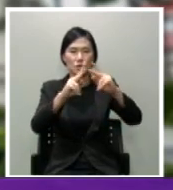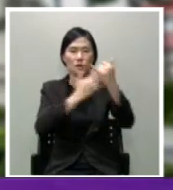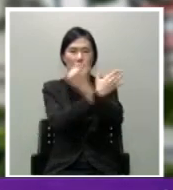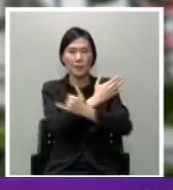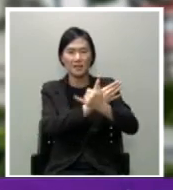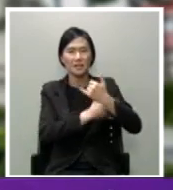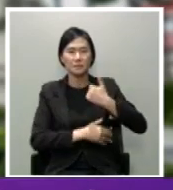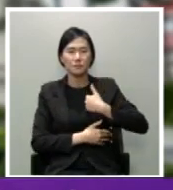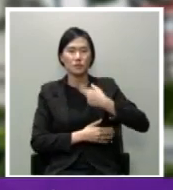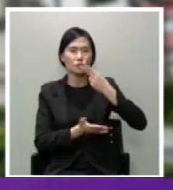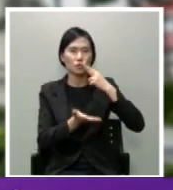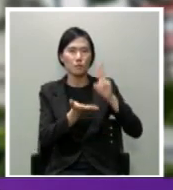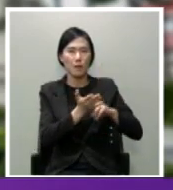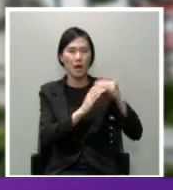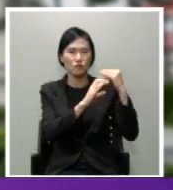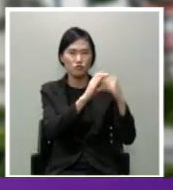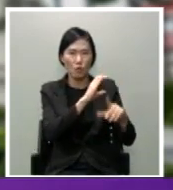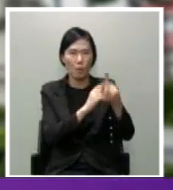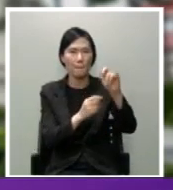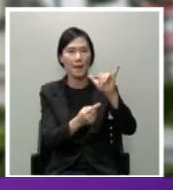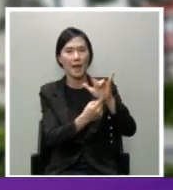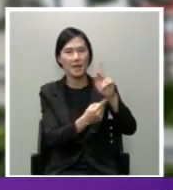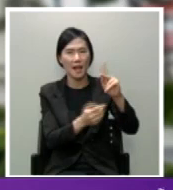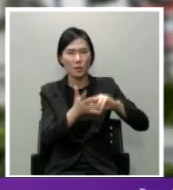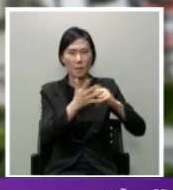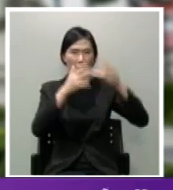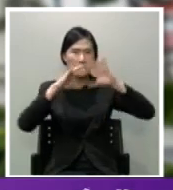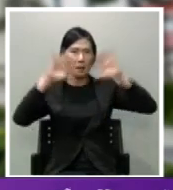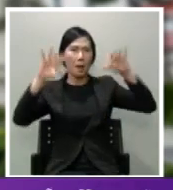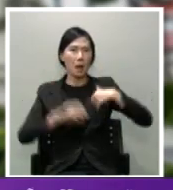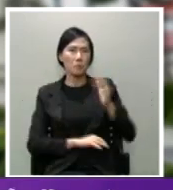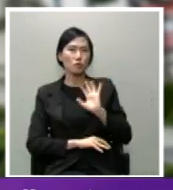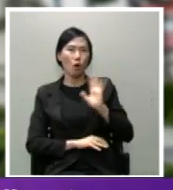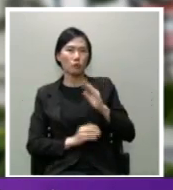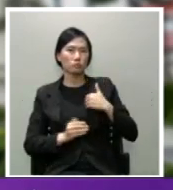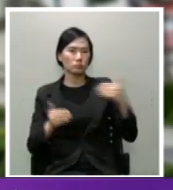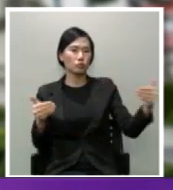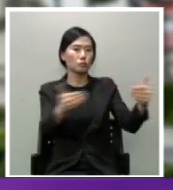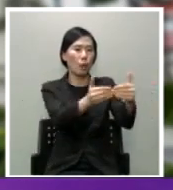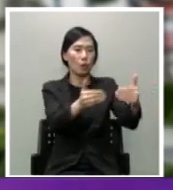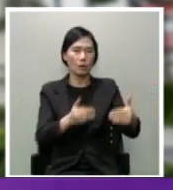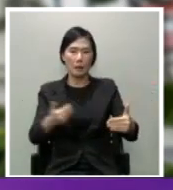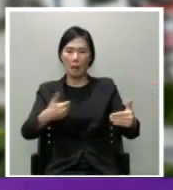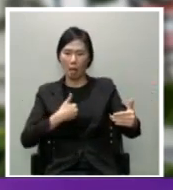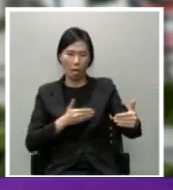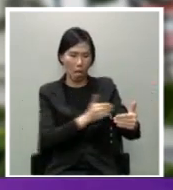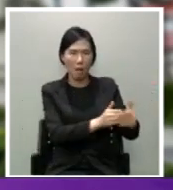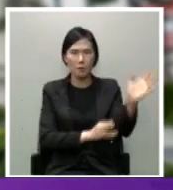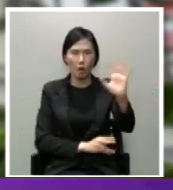ไปยังอัยการเองได้โดยตรงนะครับไม่ต้องผ่านรัฐบาลนะครับแล้วเคยทำมาแล้วด้วยครับใน